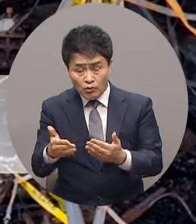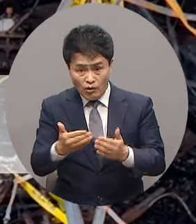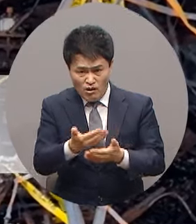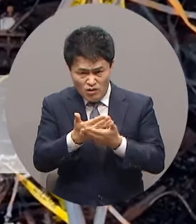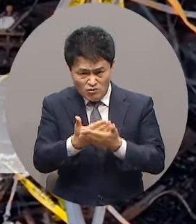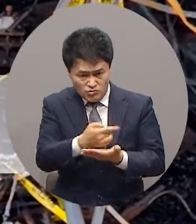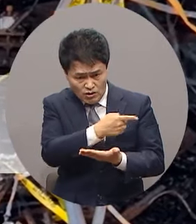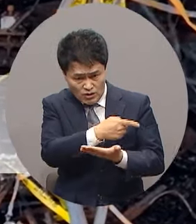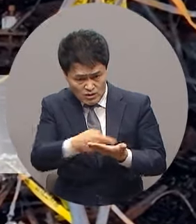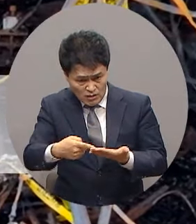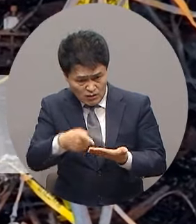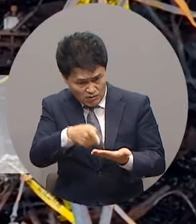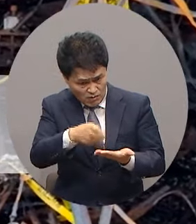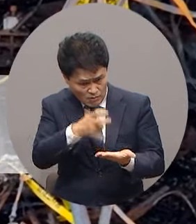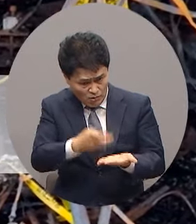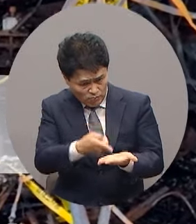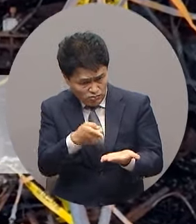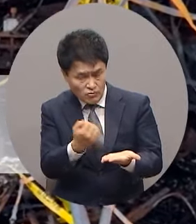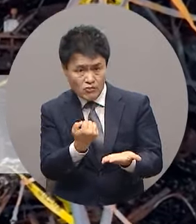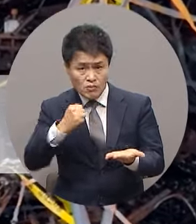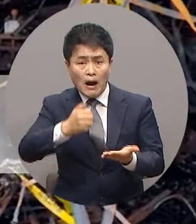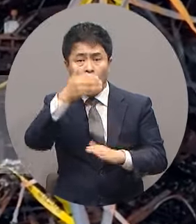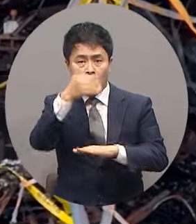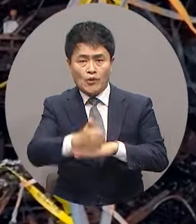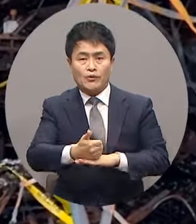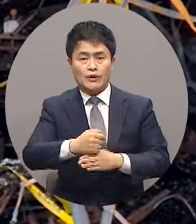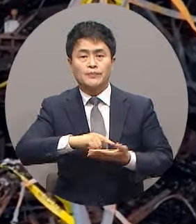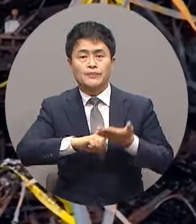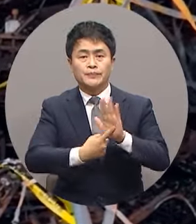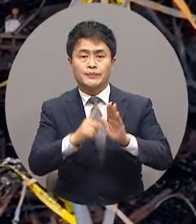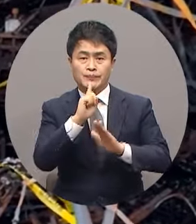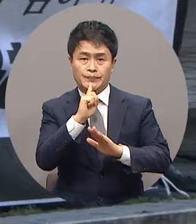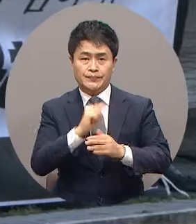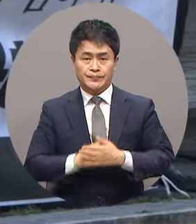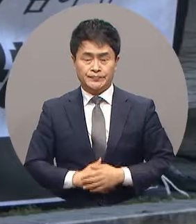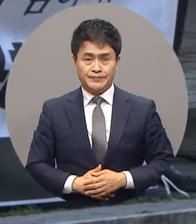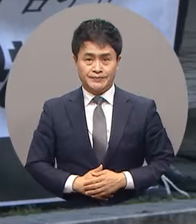처벌법 위반 여부에 대한 수사 결과를 공개할 예정입니다